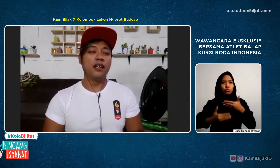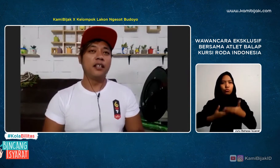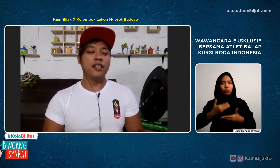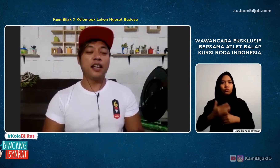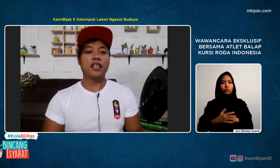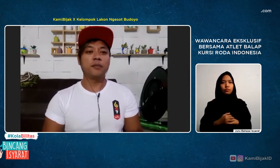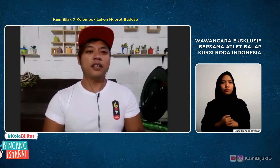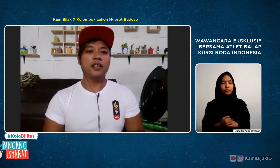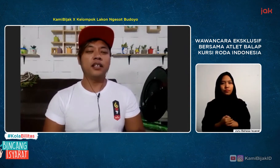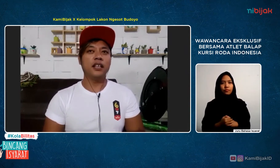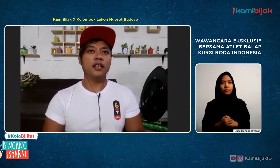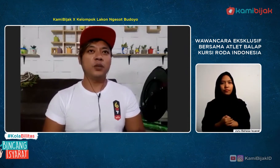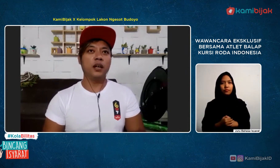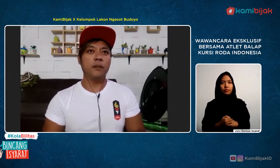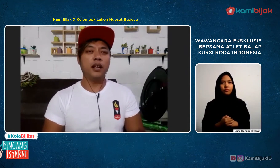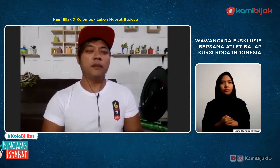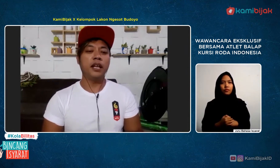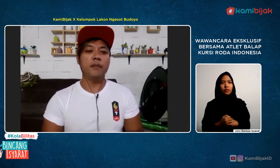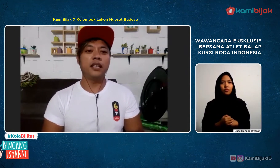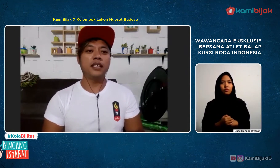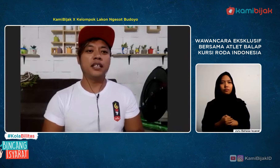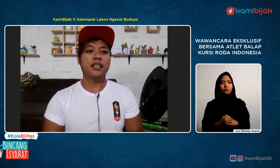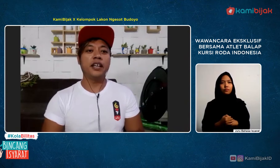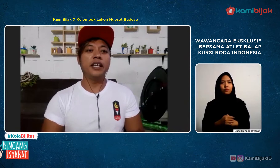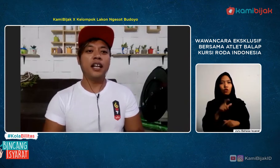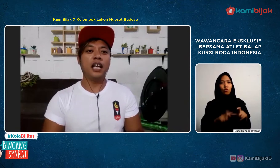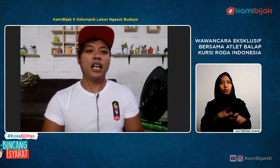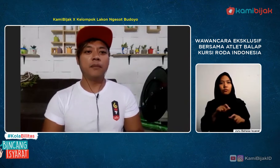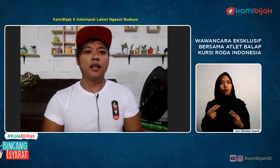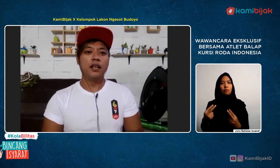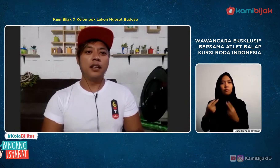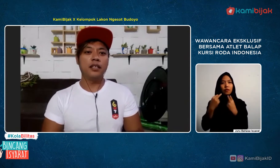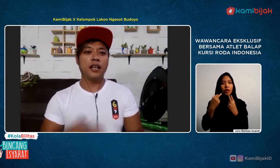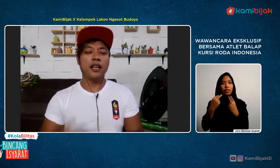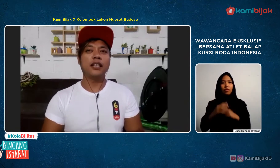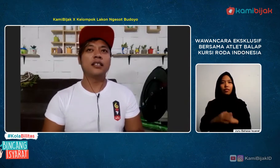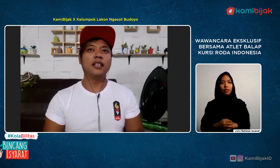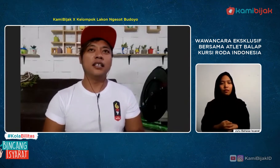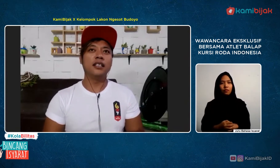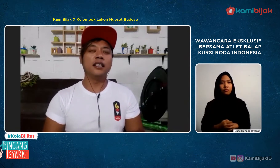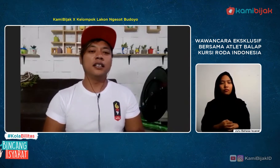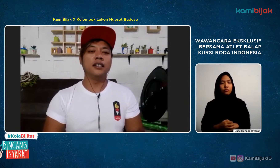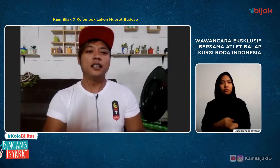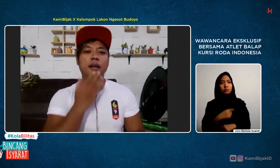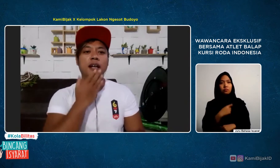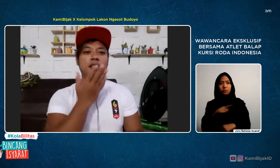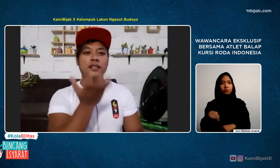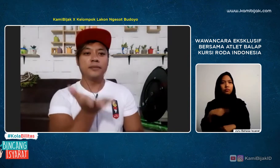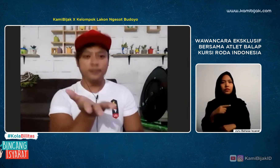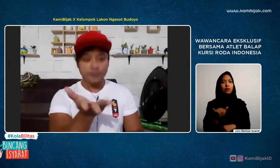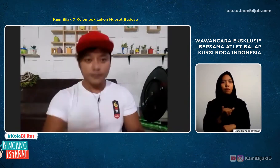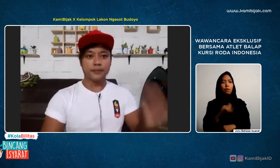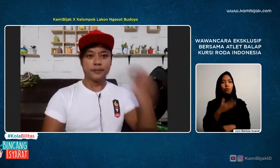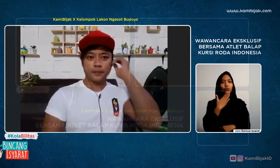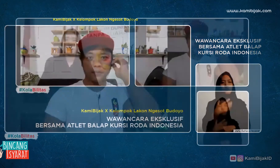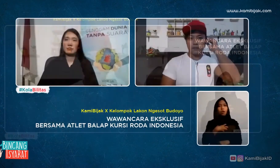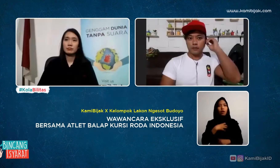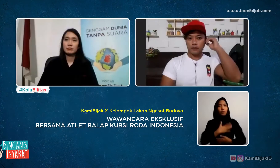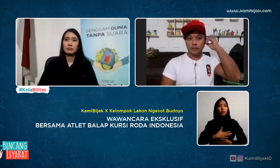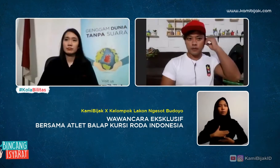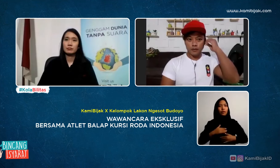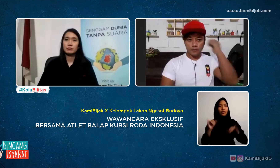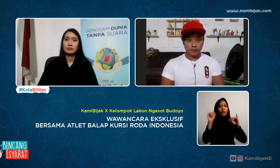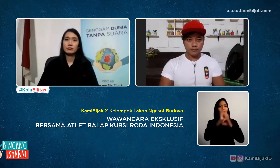Semangatnya sama teman-teman itu kalau bareng-bareng itu semangatnya lebih berkobar gitu. Jadi nggak ada, kalau ada orang lain